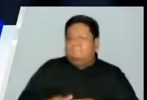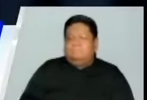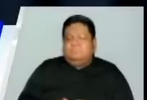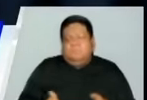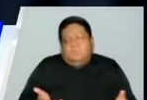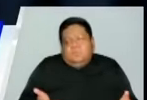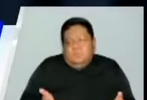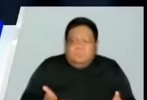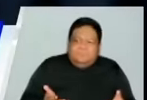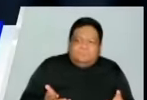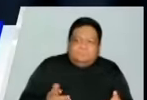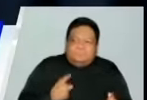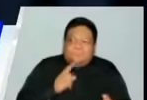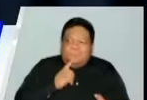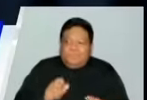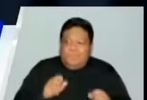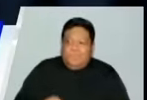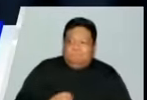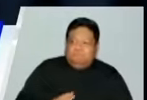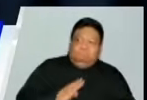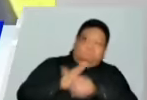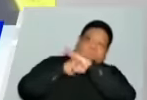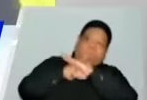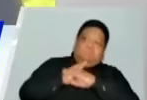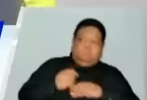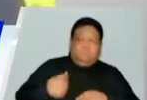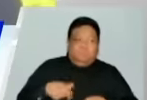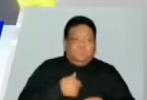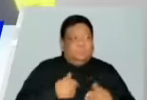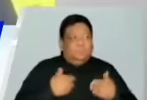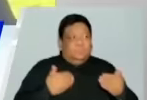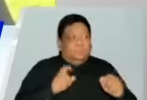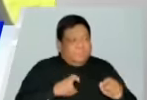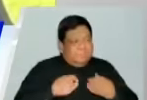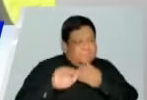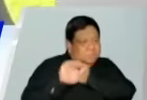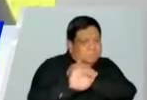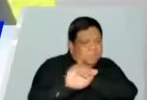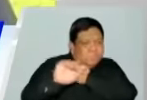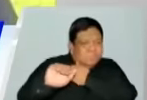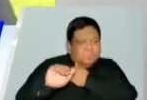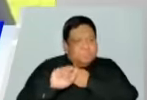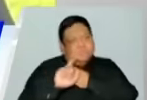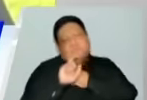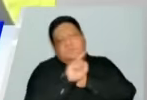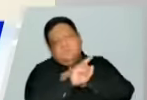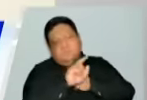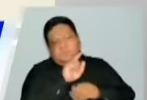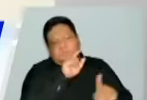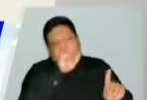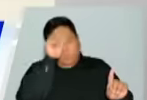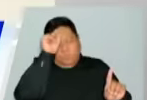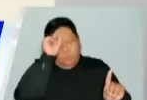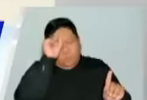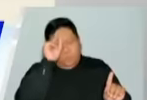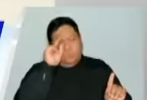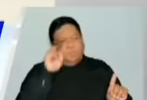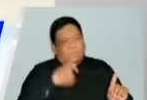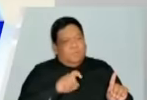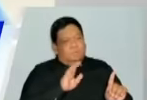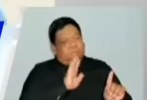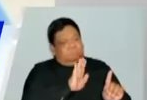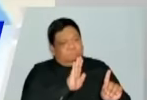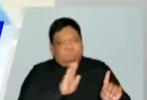makakapigil sa patuloy na pagsingil ng accountability kay Kibuloy, kahit yung pagsalita nilang dalawa.